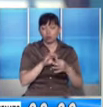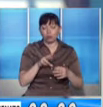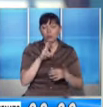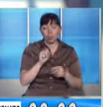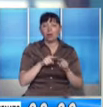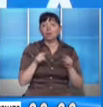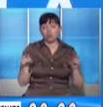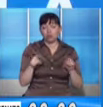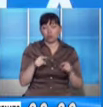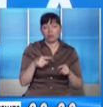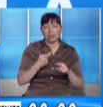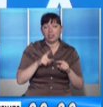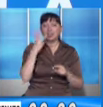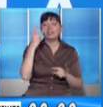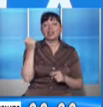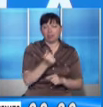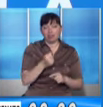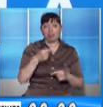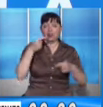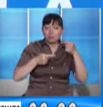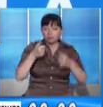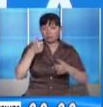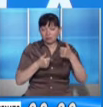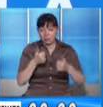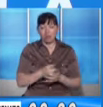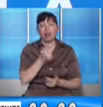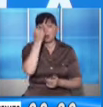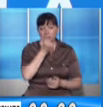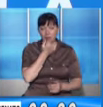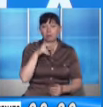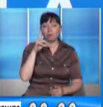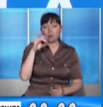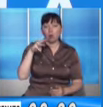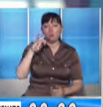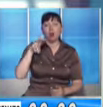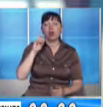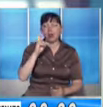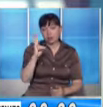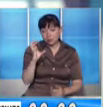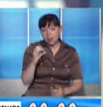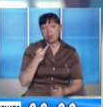pe parcursul celor 3 săptămâni de dezbateri. Mulțumim Promolex și sper că